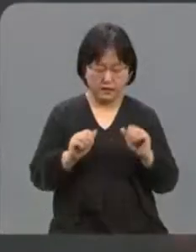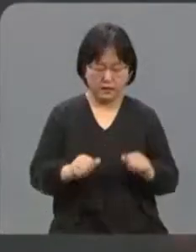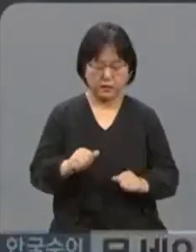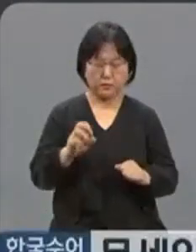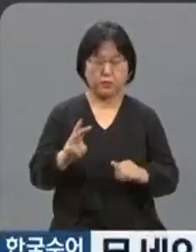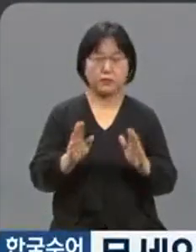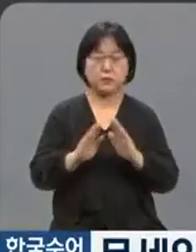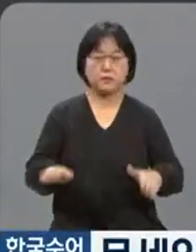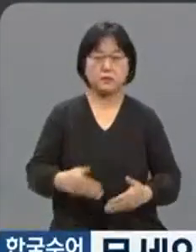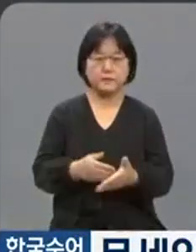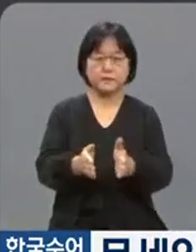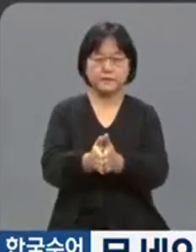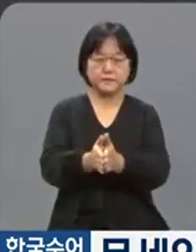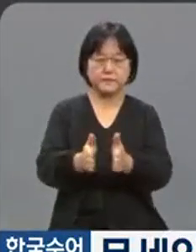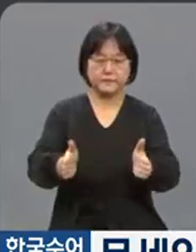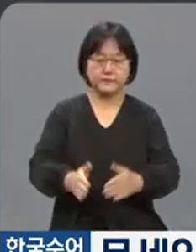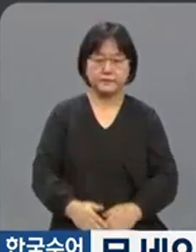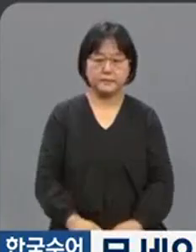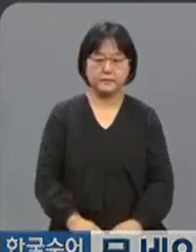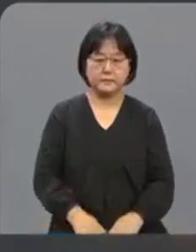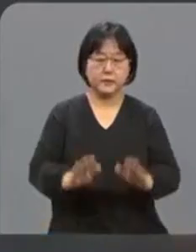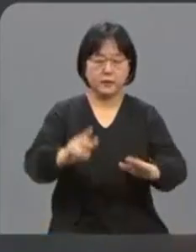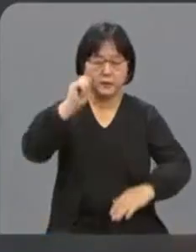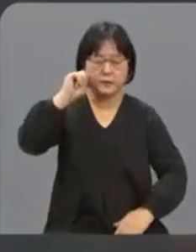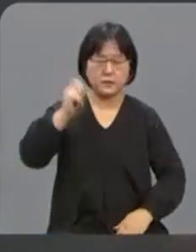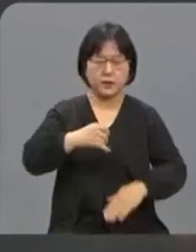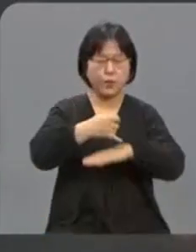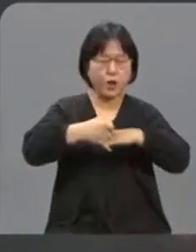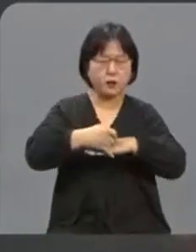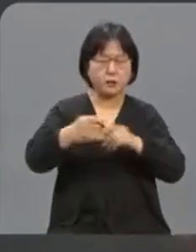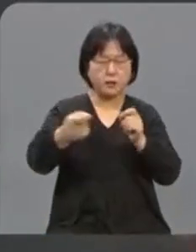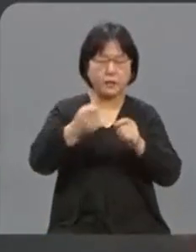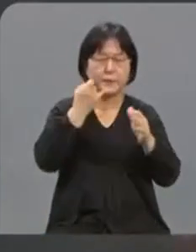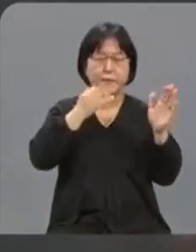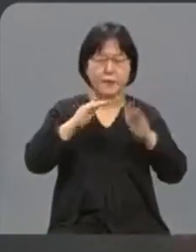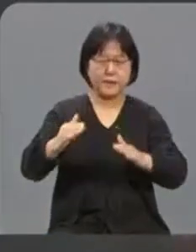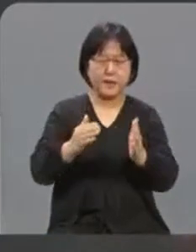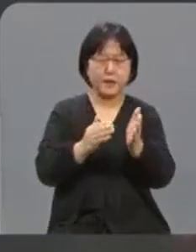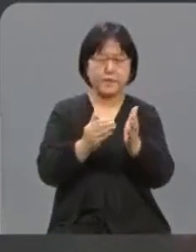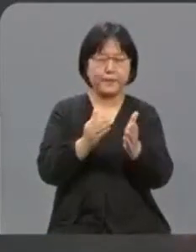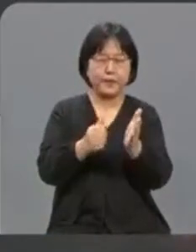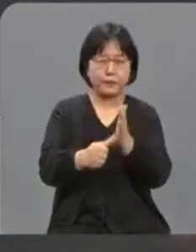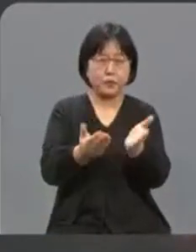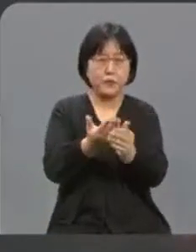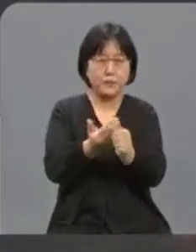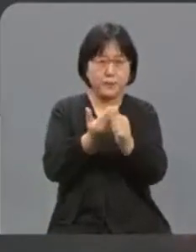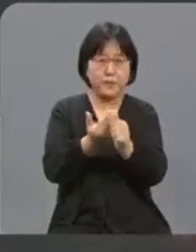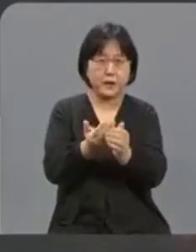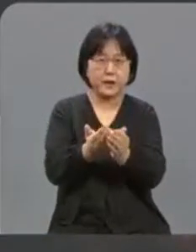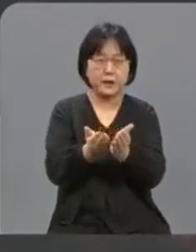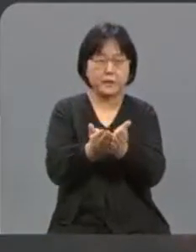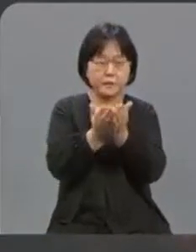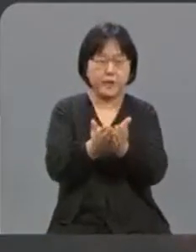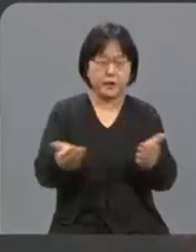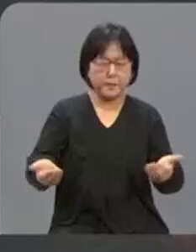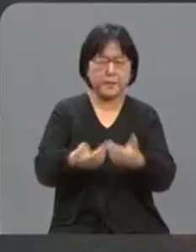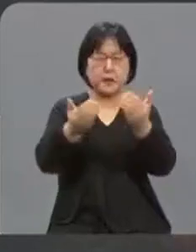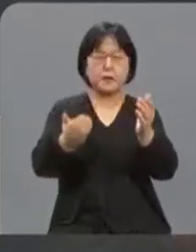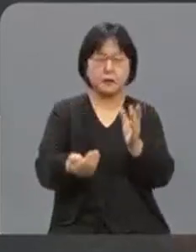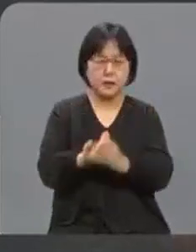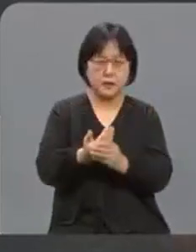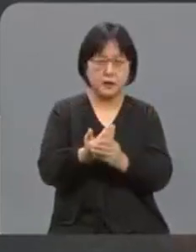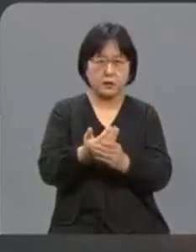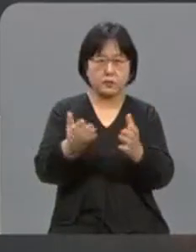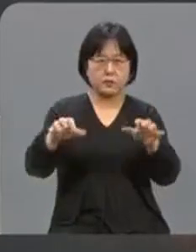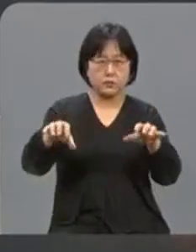안녕하십니까. 계속해서 광주 전남권 뉴스입니다. 오늘 새벽에 완도 인근 해상에서 화물선끼리 서로 부딪히는 사고가 일어났습니다. 이